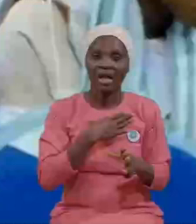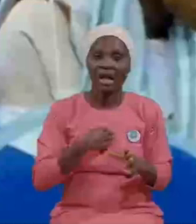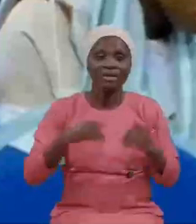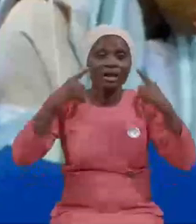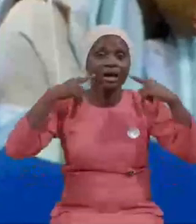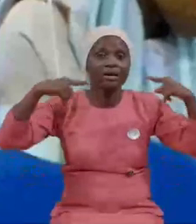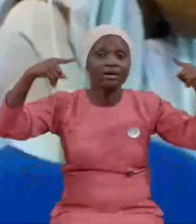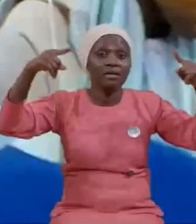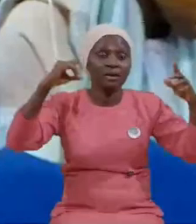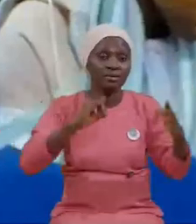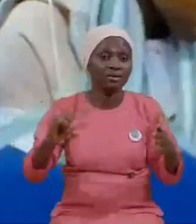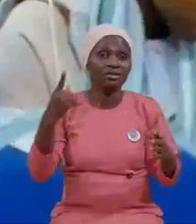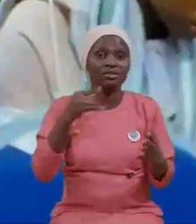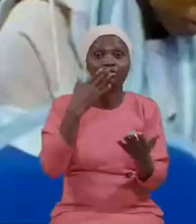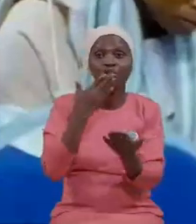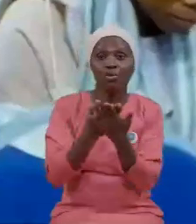annonçant la bonne nouvelle de la paix.